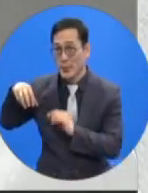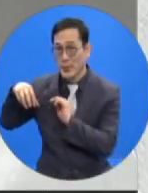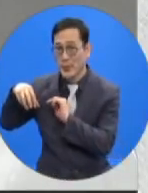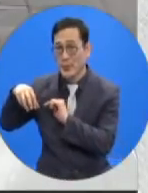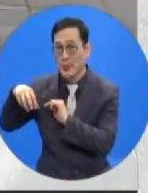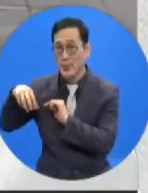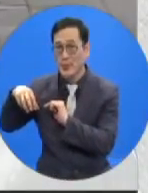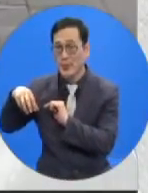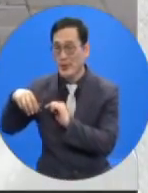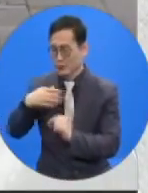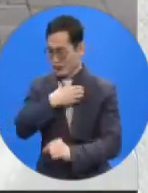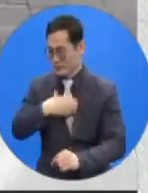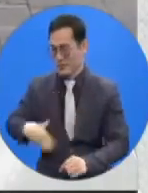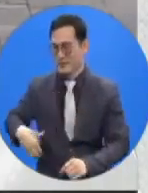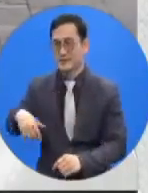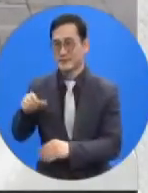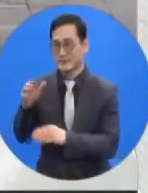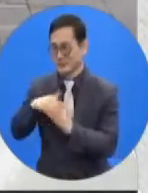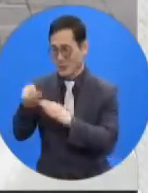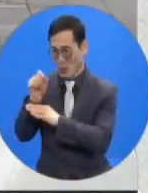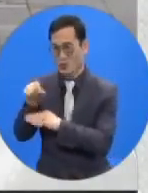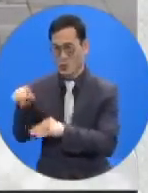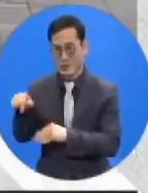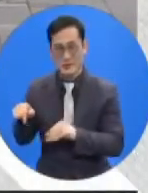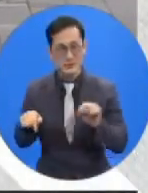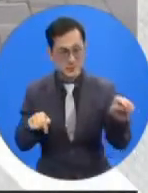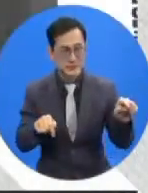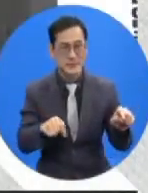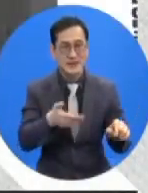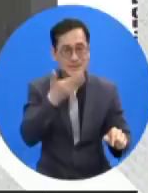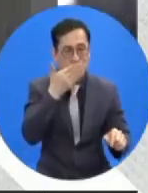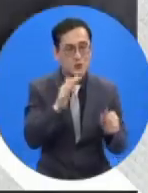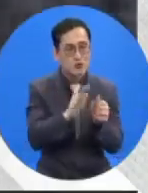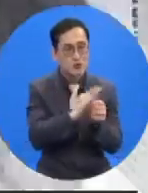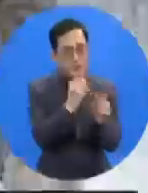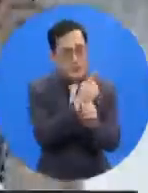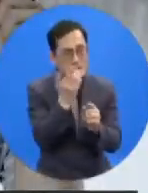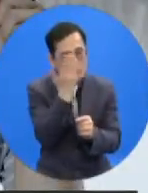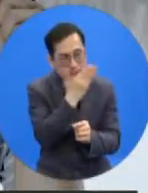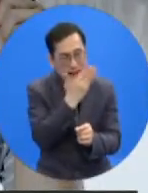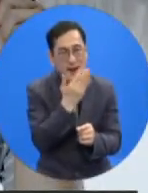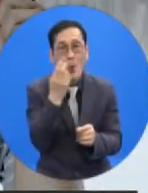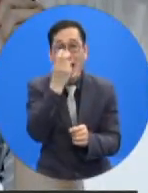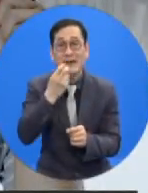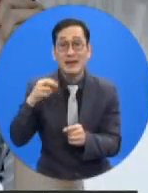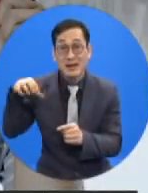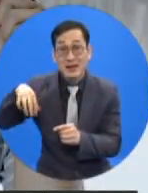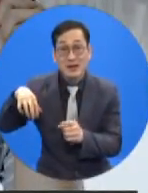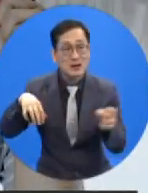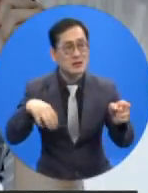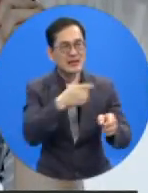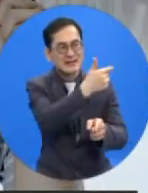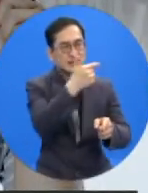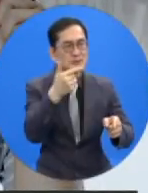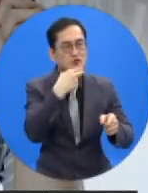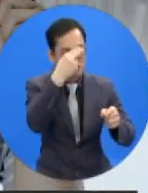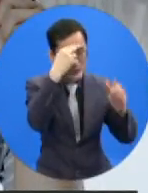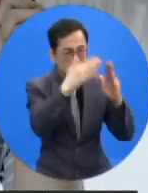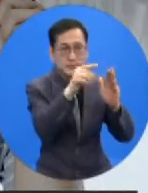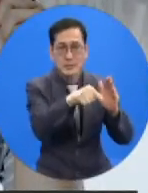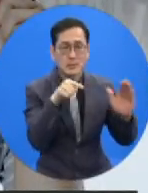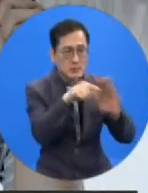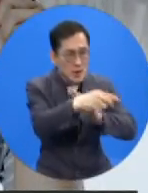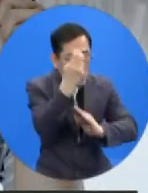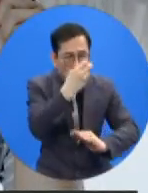룸살롱. 사실 그 지역의 기초단체에서 관리를 해줘야 되거든요. 왜 못할까요? 뭐 여러 가지 이유가 있겠죠. 예. 저는 그래서 앞으로 정말 필요한